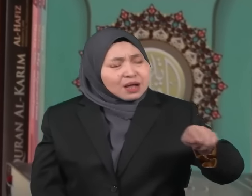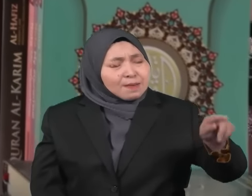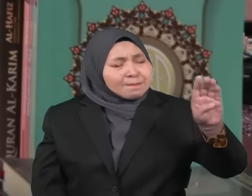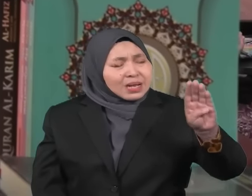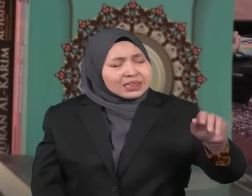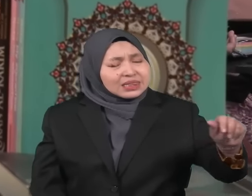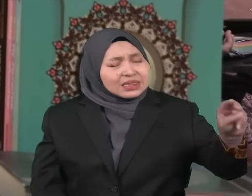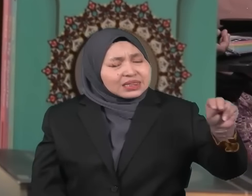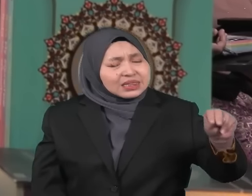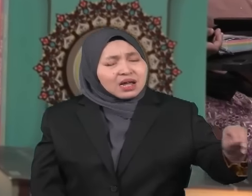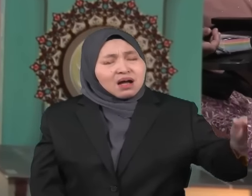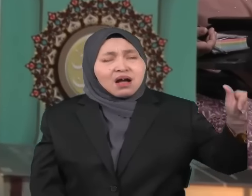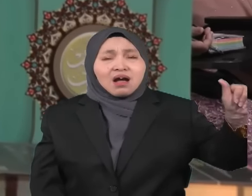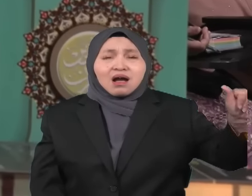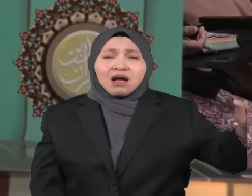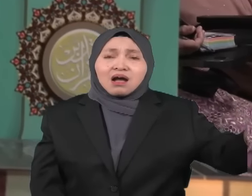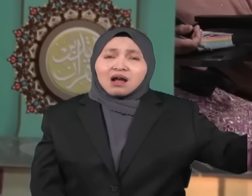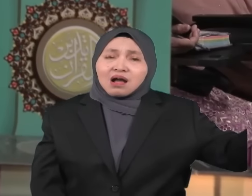adzaban